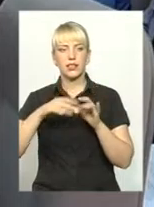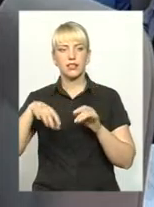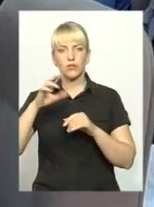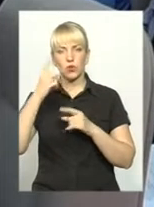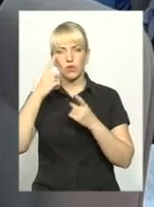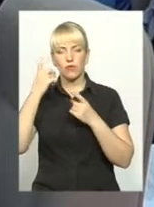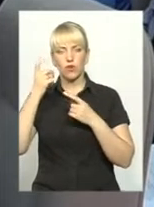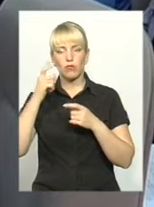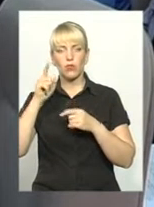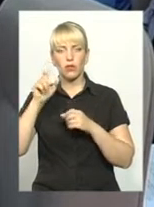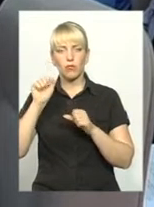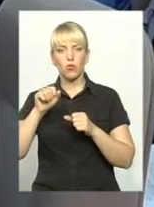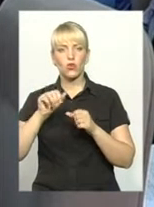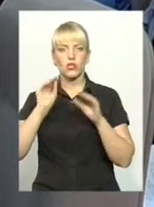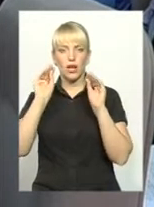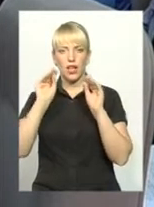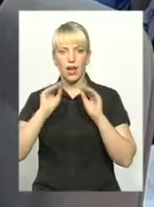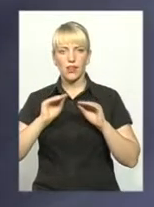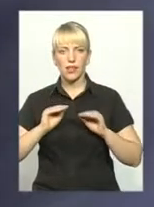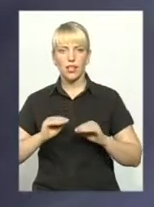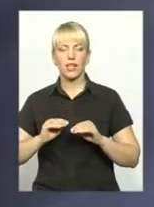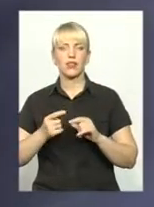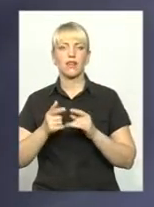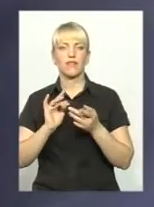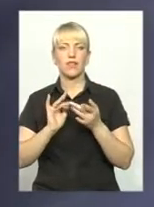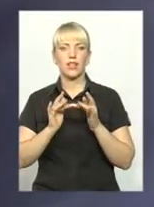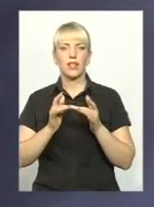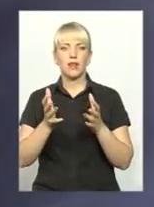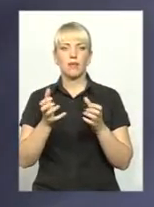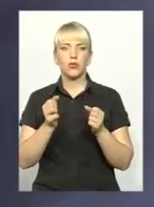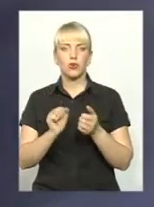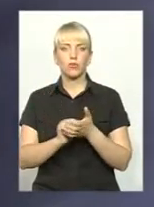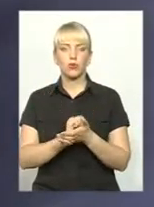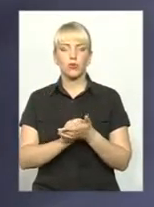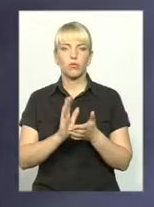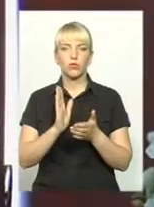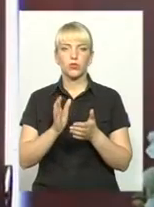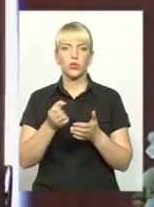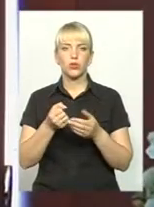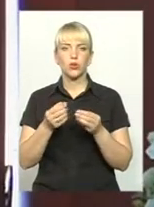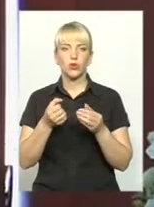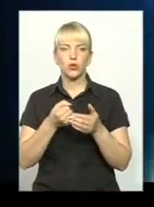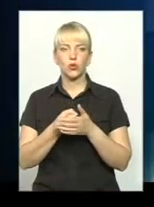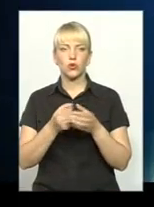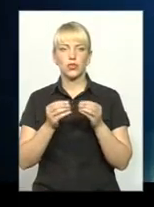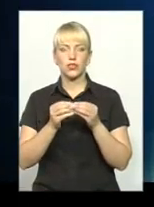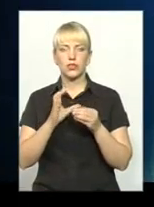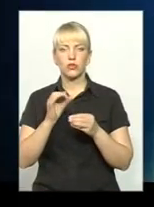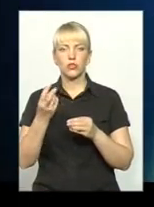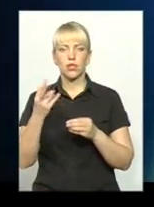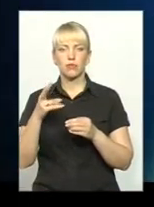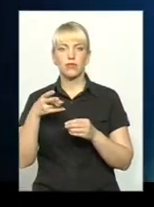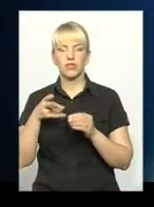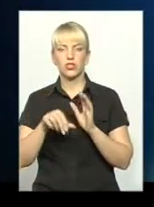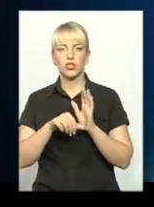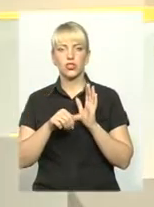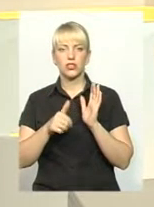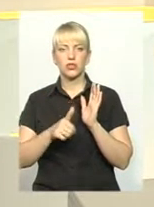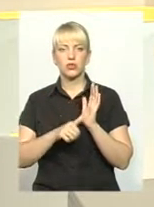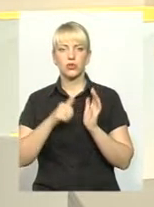зможуть заповнити і онлайн-анкету. Прийом документів триватиме до 10 серпня 2016 року.